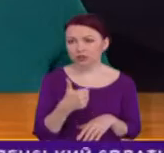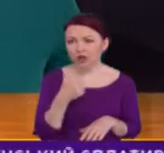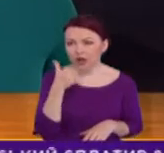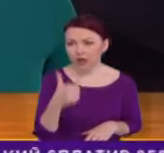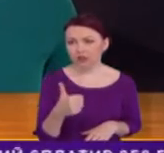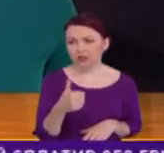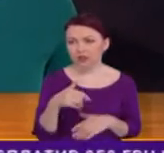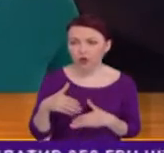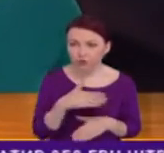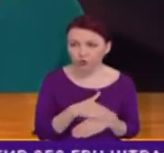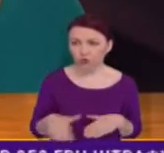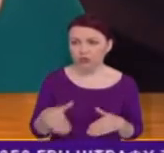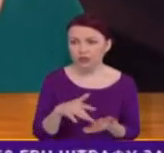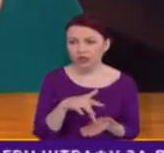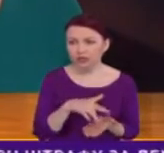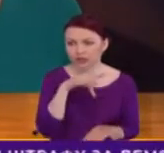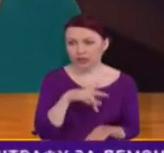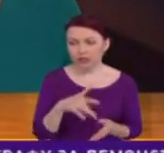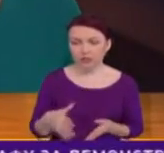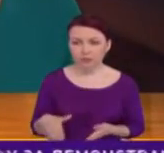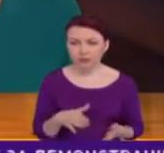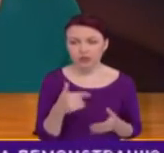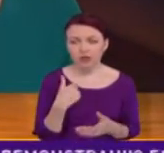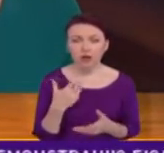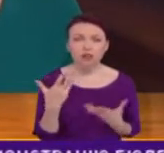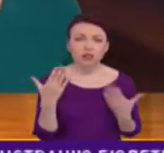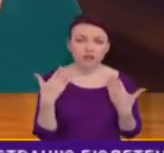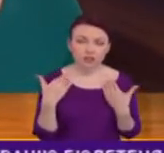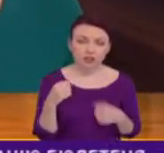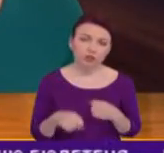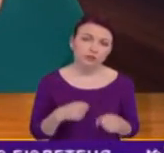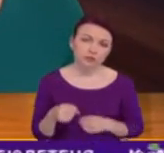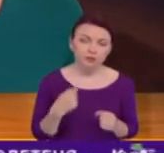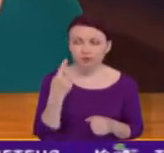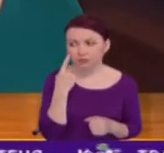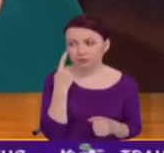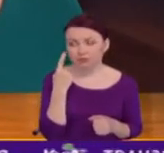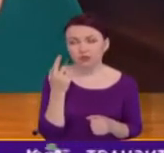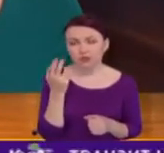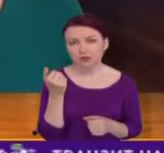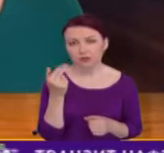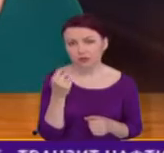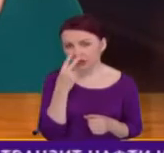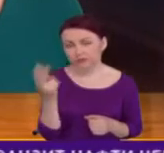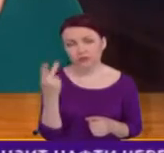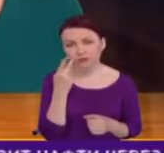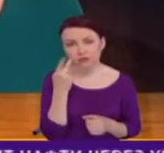центр міста. Я деколи, як на велосипеді на вихідних катаюся, я також проїжджаю там, дивлюся, і мене